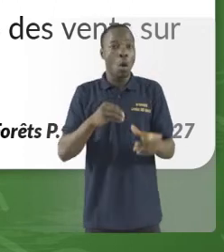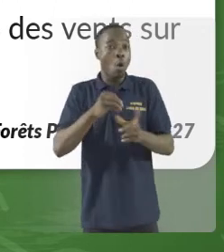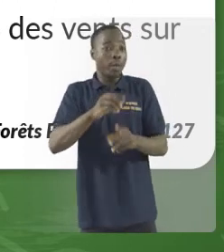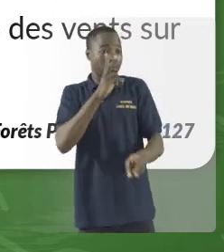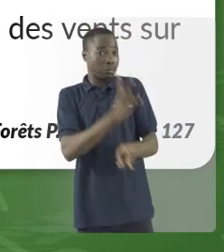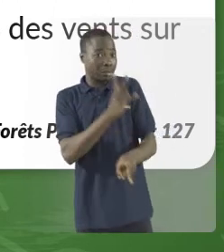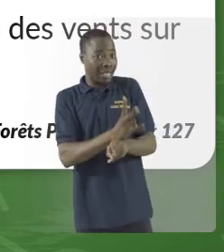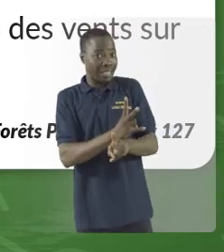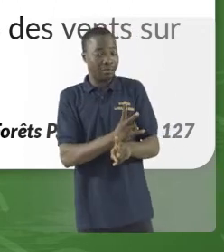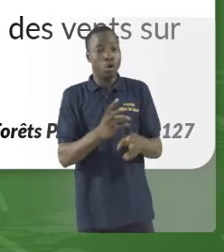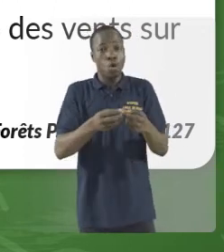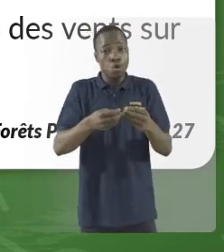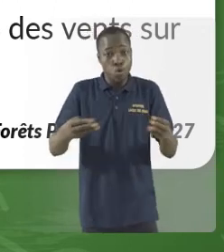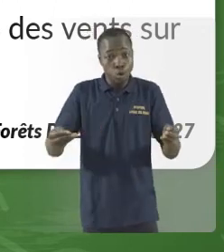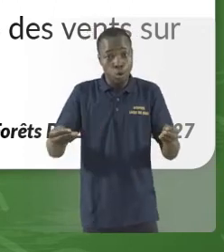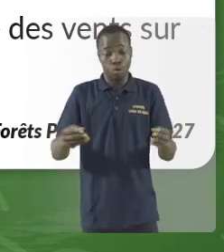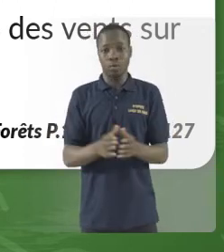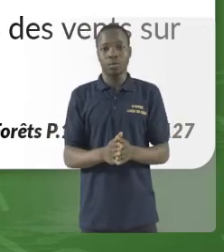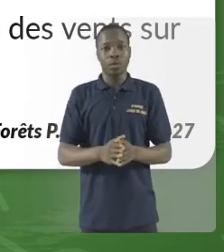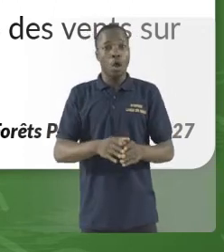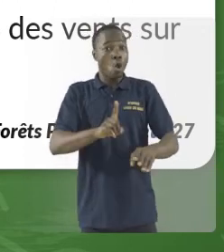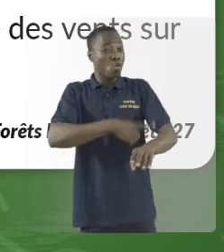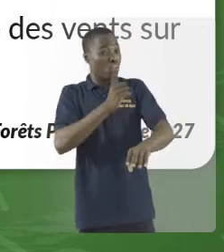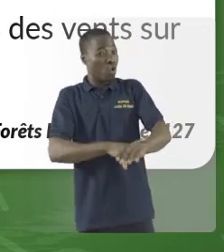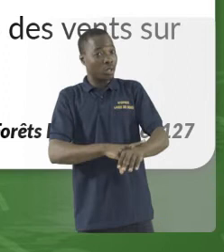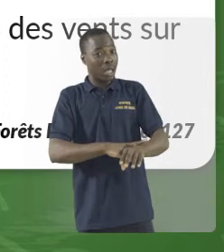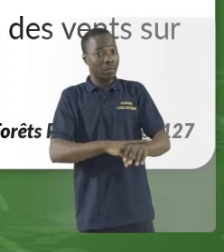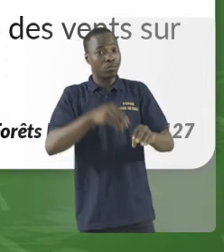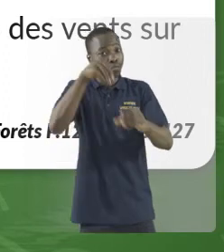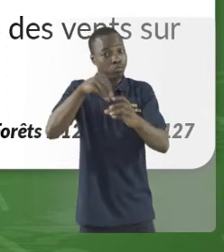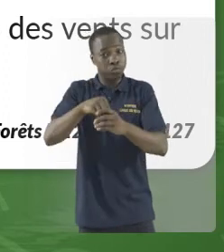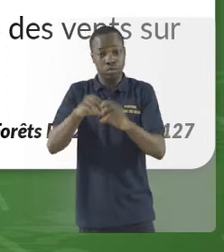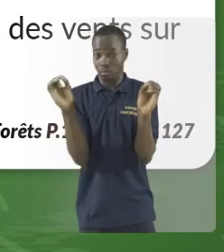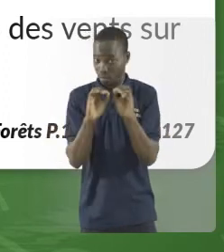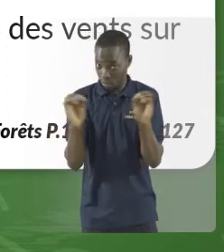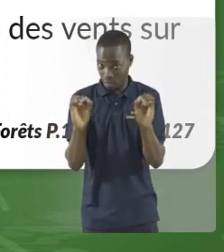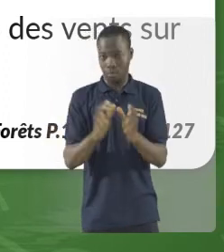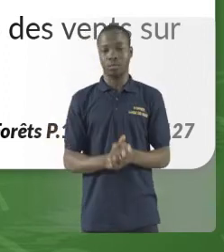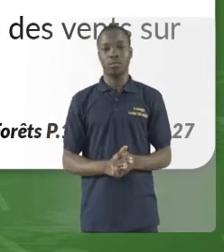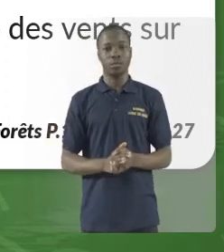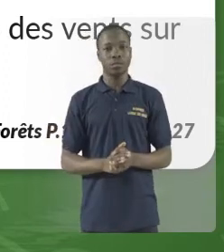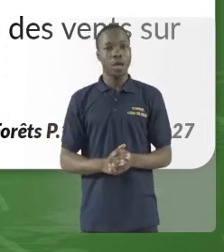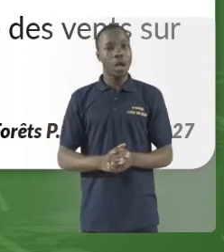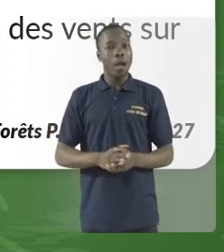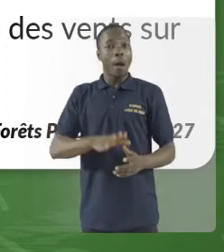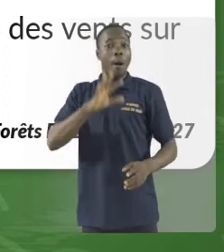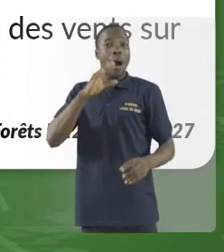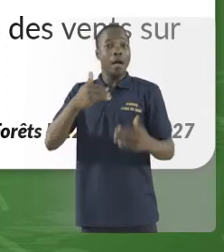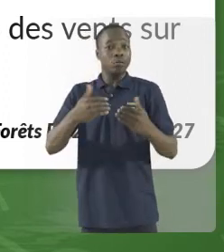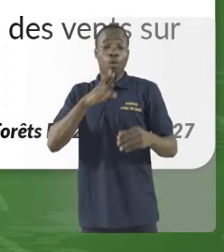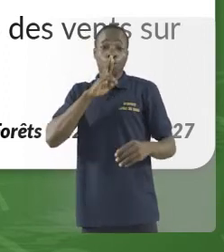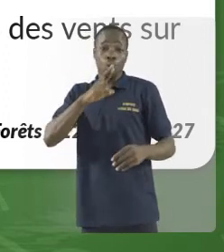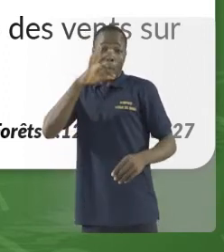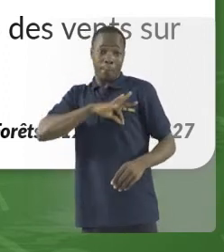nombreux avantages pour tous les sols agricoles. La protection des cultures par des